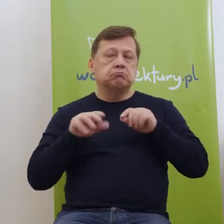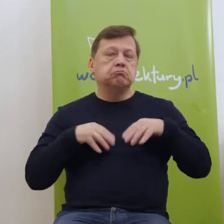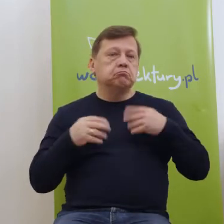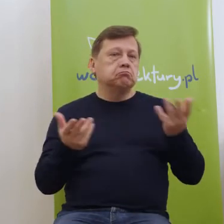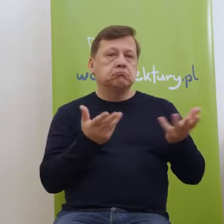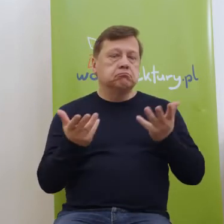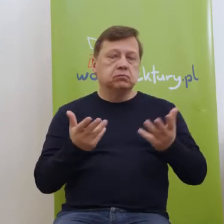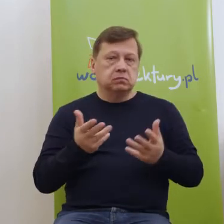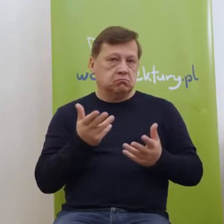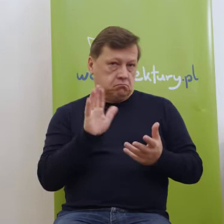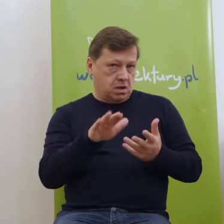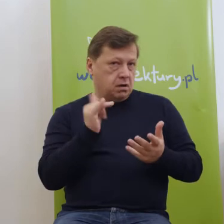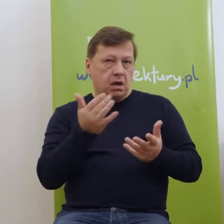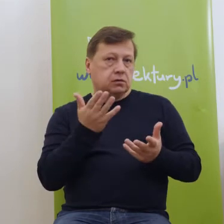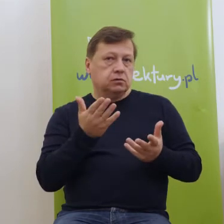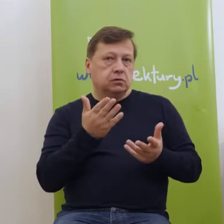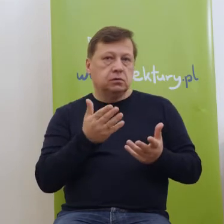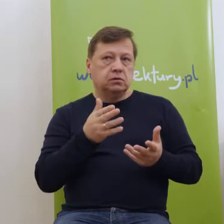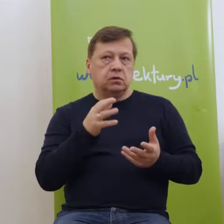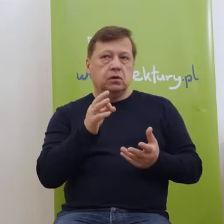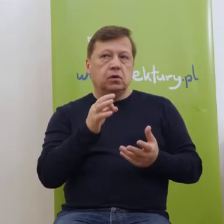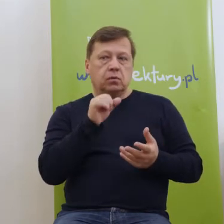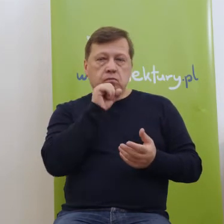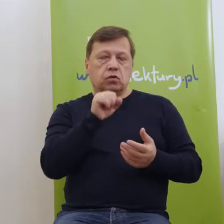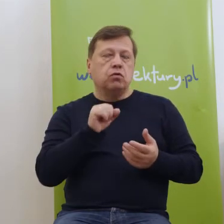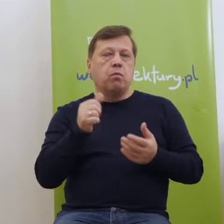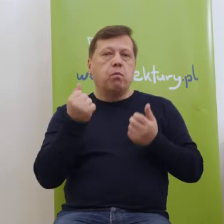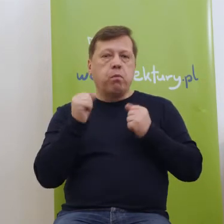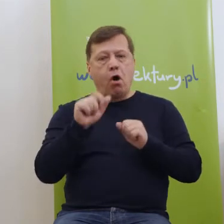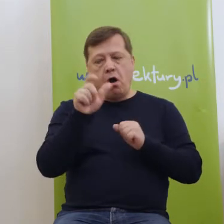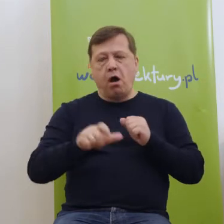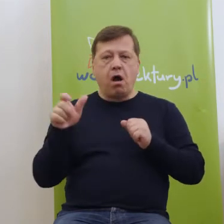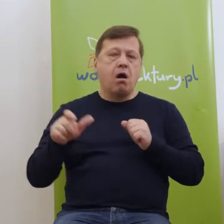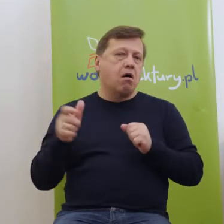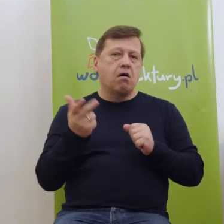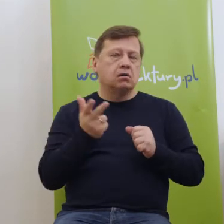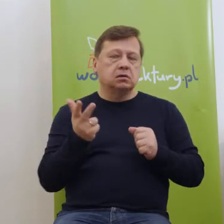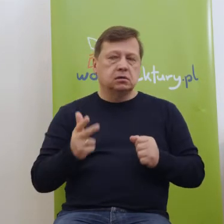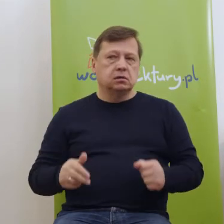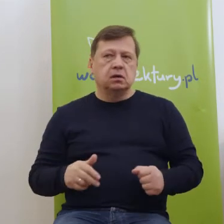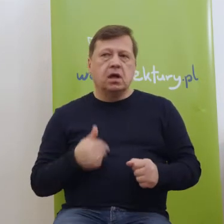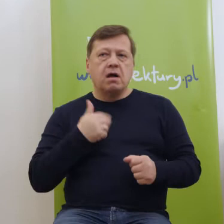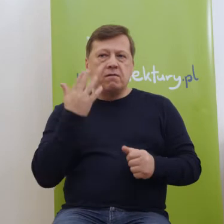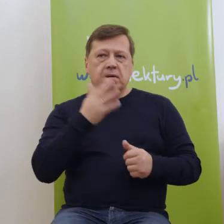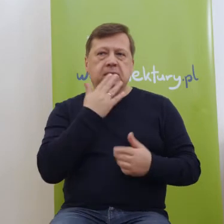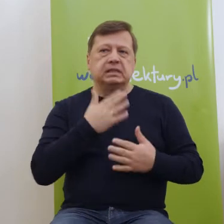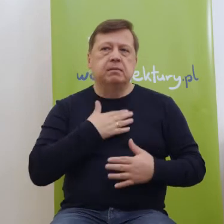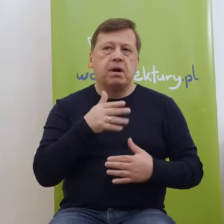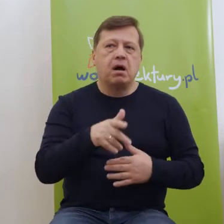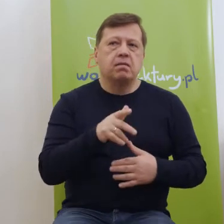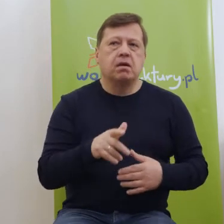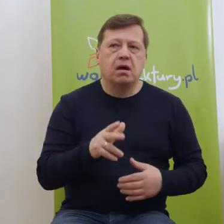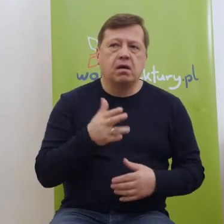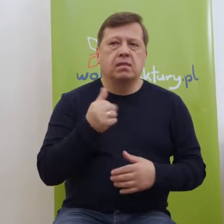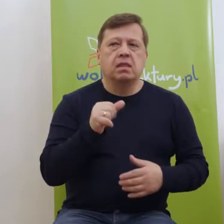jakiegoś swojego ulubioną bohaterkę? Znaczy, rozumiem, że najwięcej sympatii masz wobec bohaterki narratorki, ale...